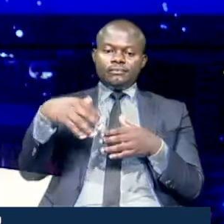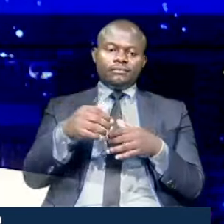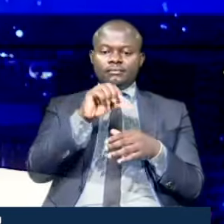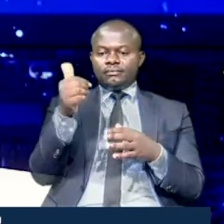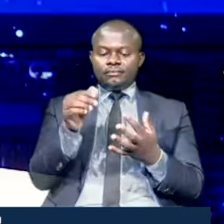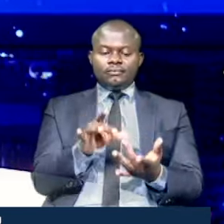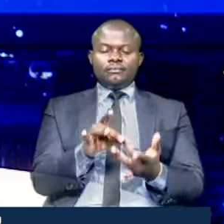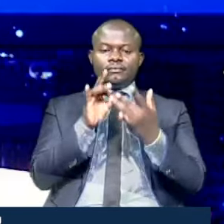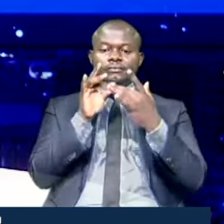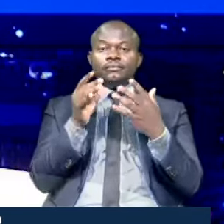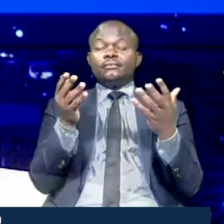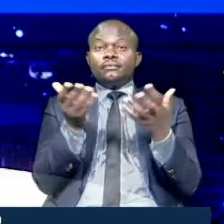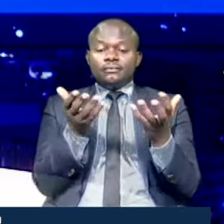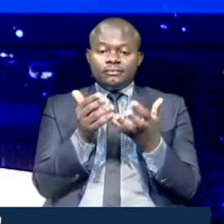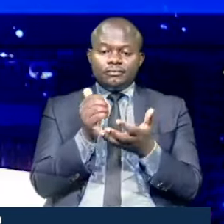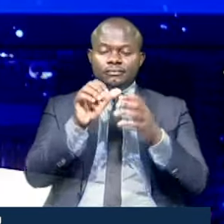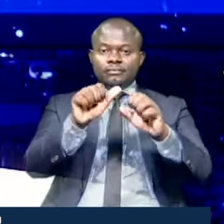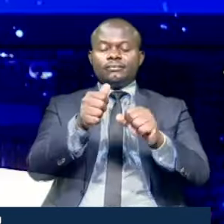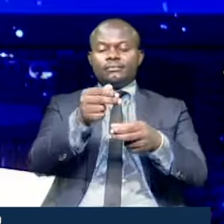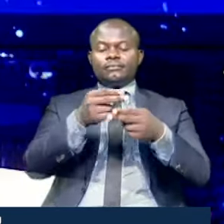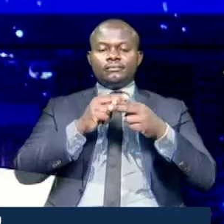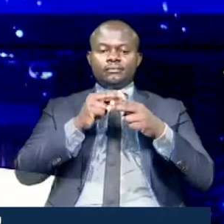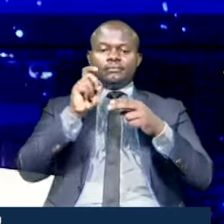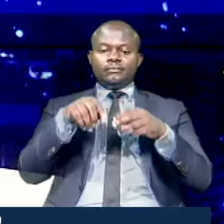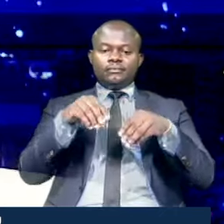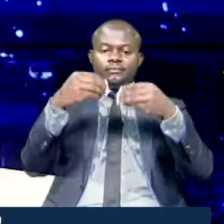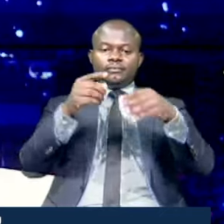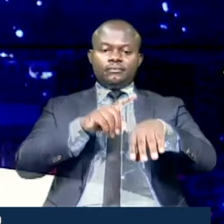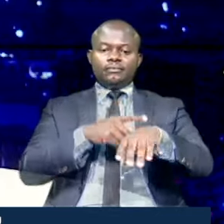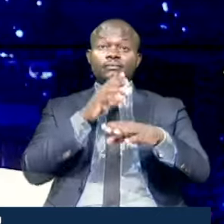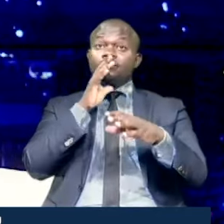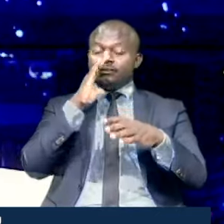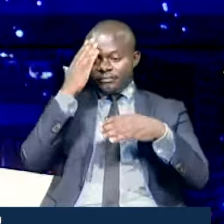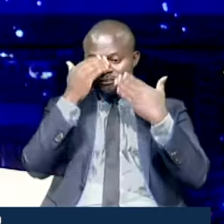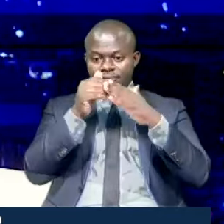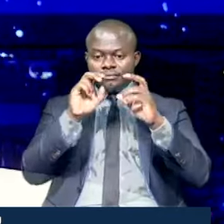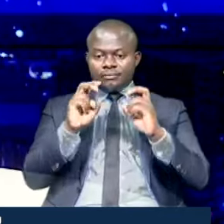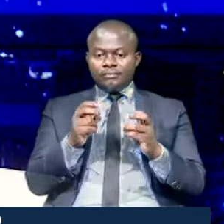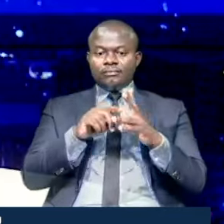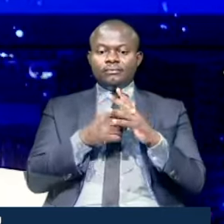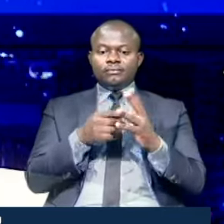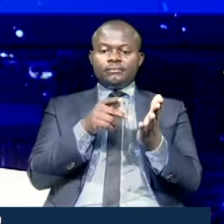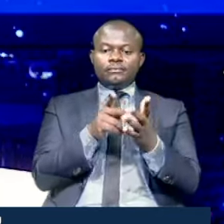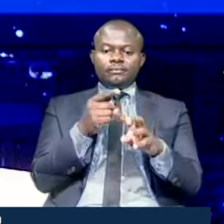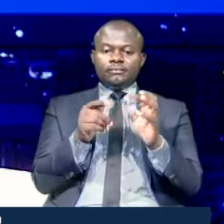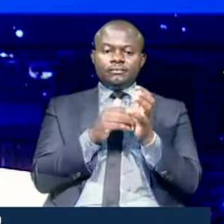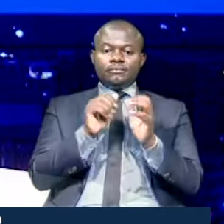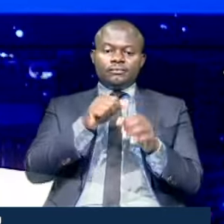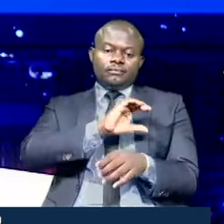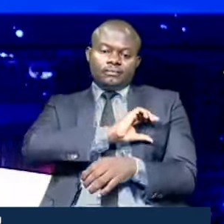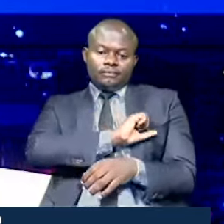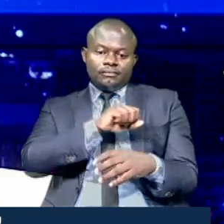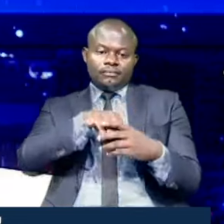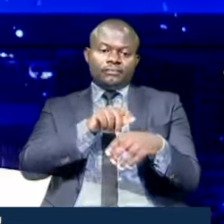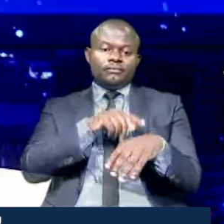mwihariko rero ngo ni uko ufashe iyi nguzanyo anahabwa igihe cyo gutegereza kugira ngo atangire kwishyura kandi ashobora no kwihanganirwa mu